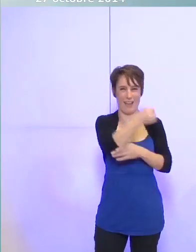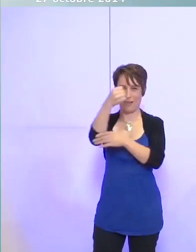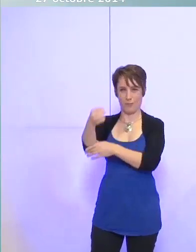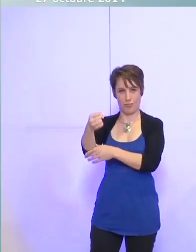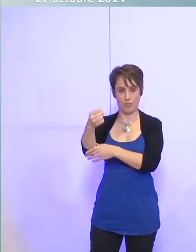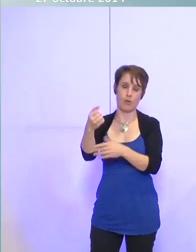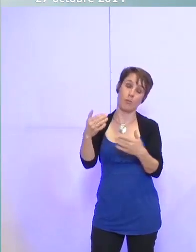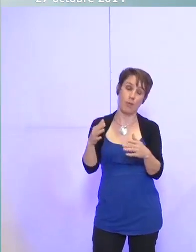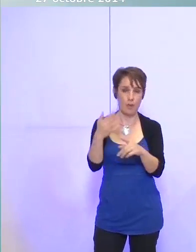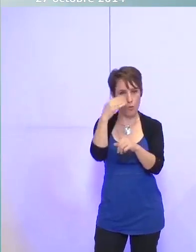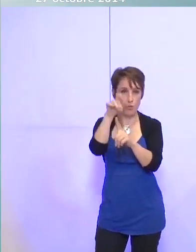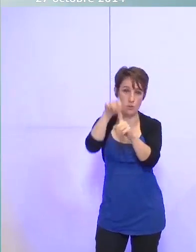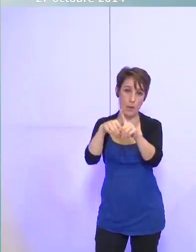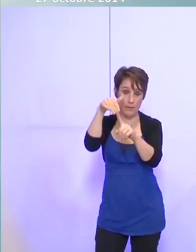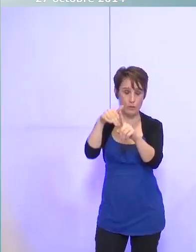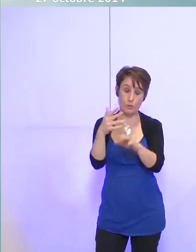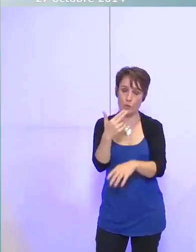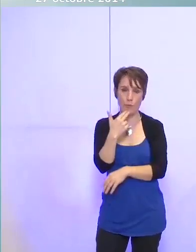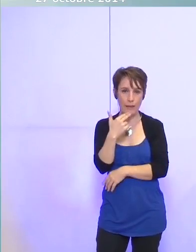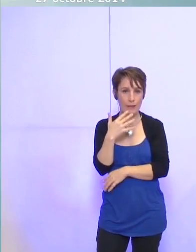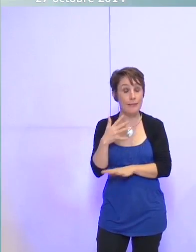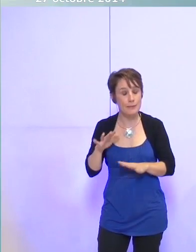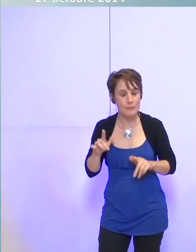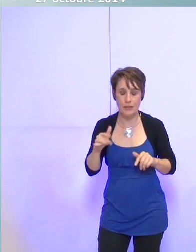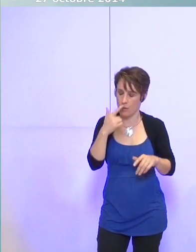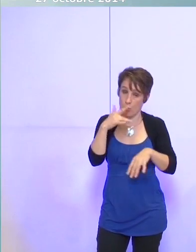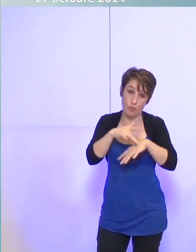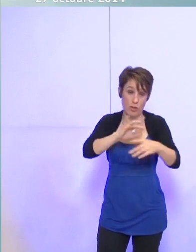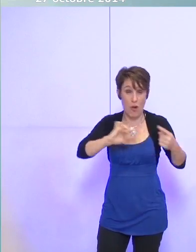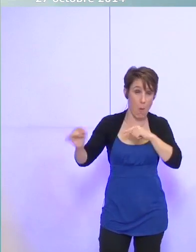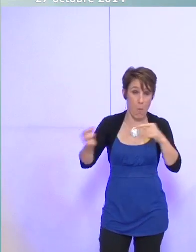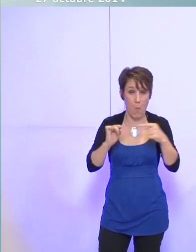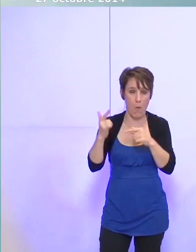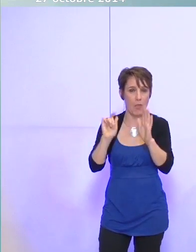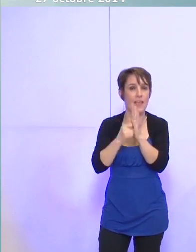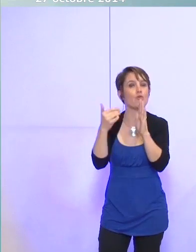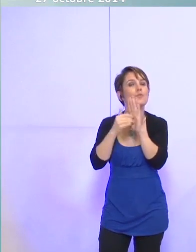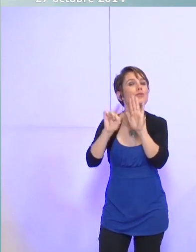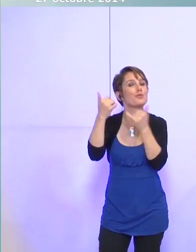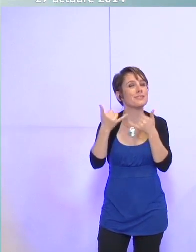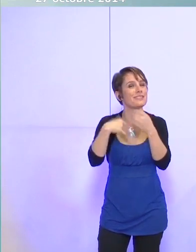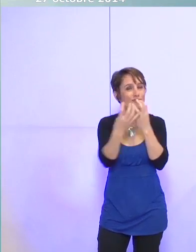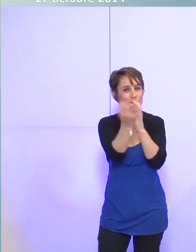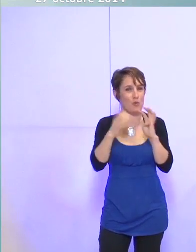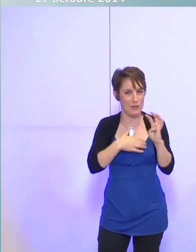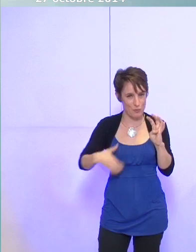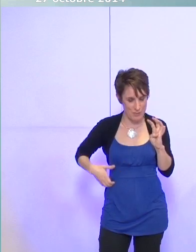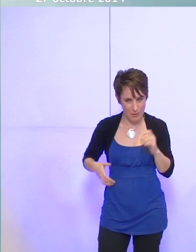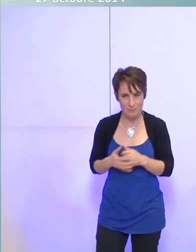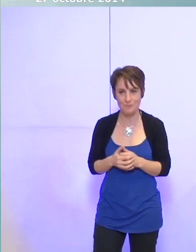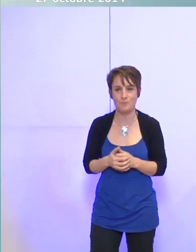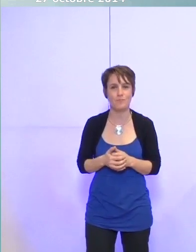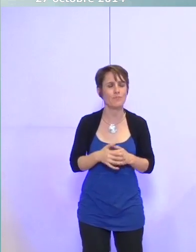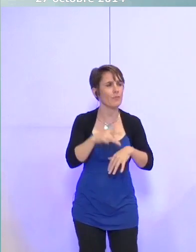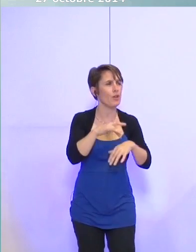débats du conseil municipal de notre ville en 2012. Dans un audit, on pouvait lire une